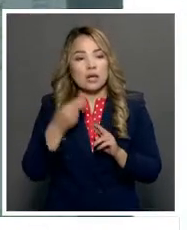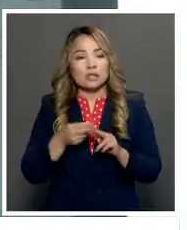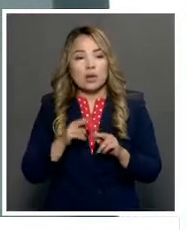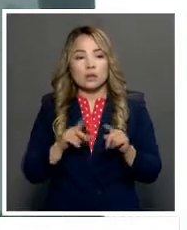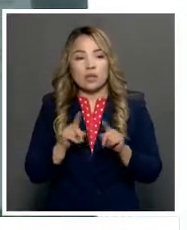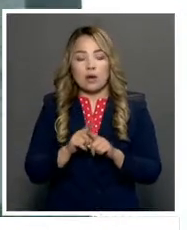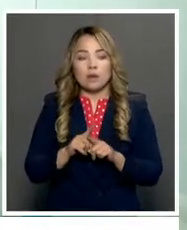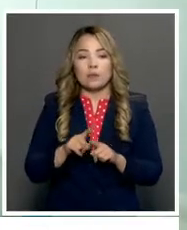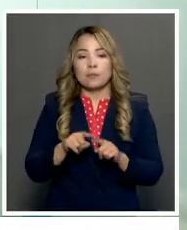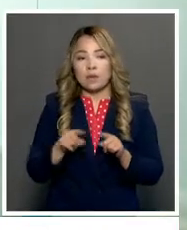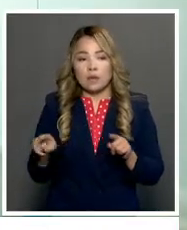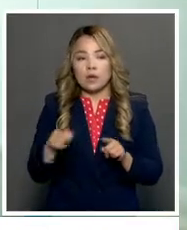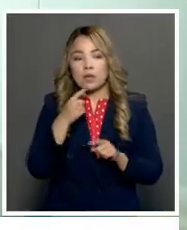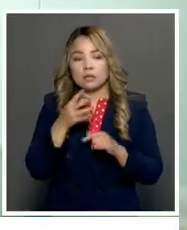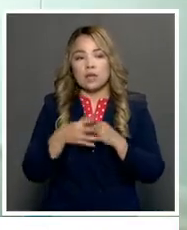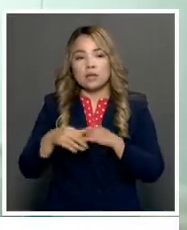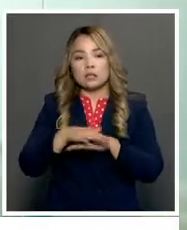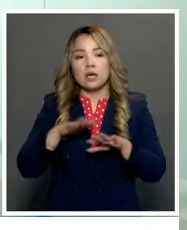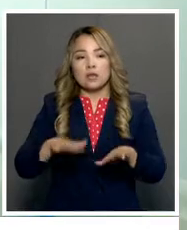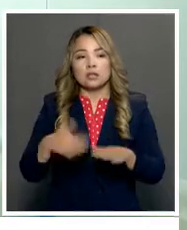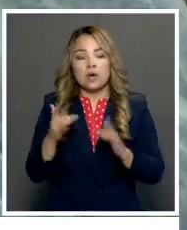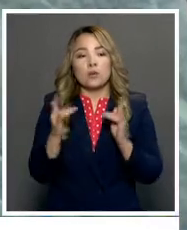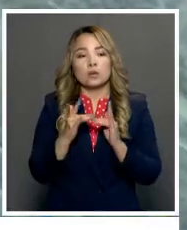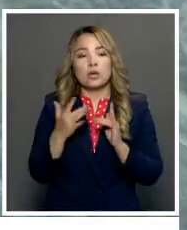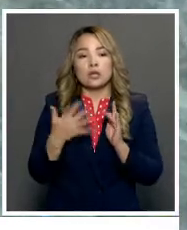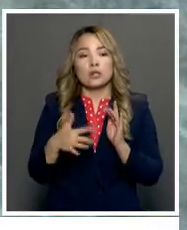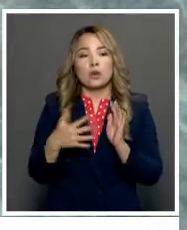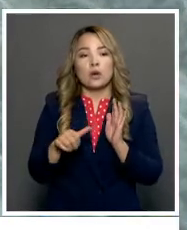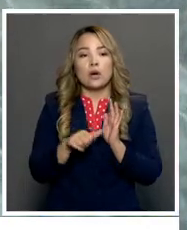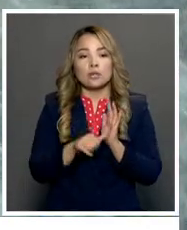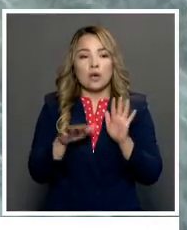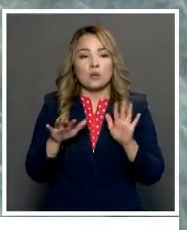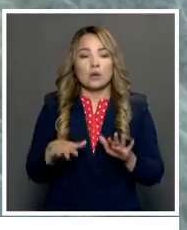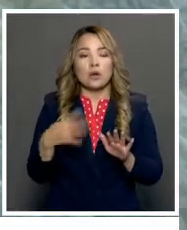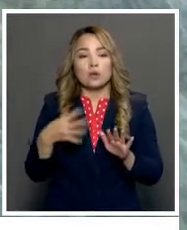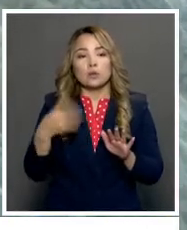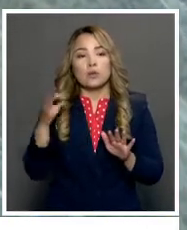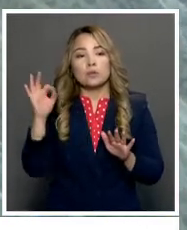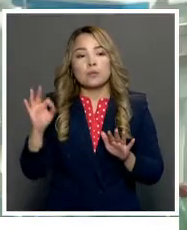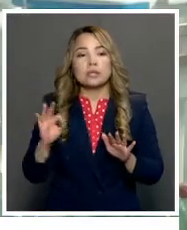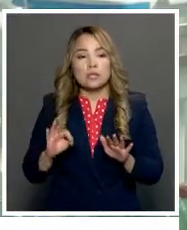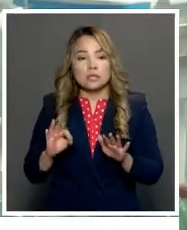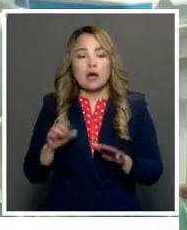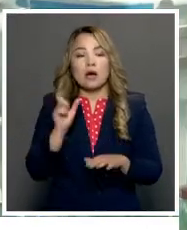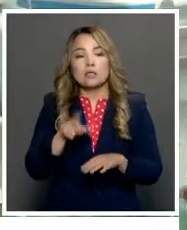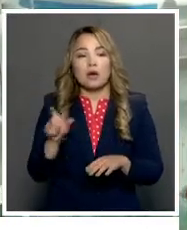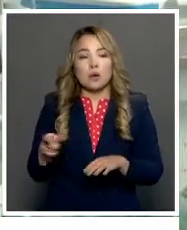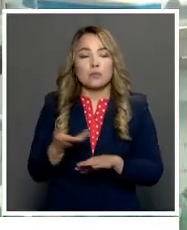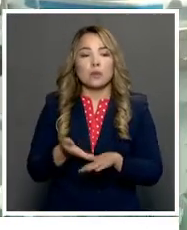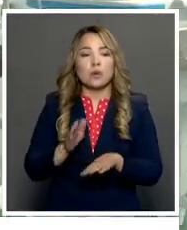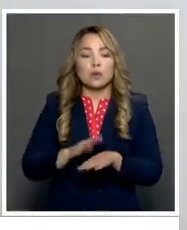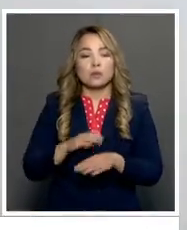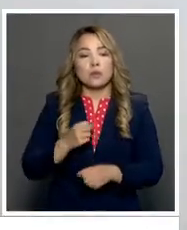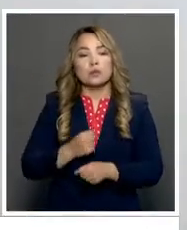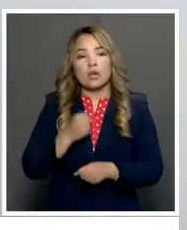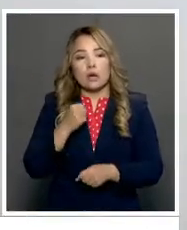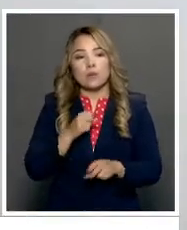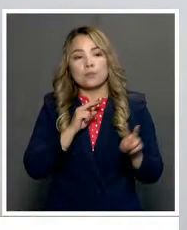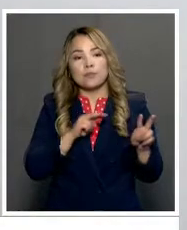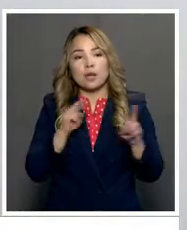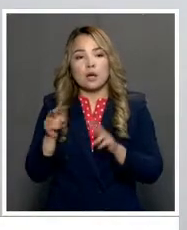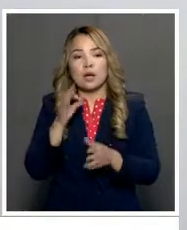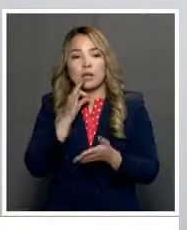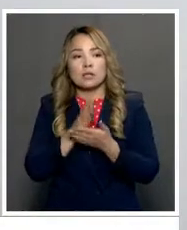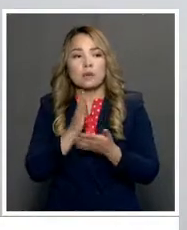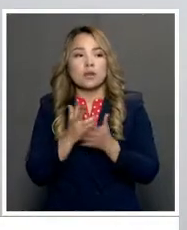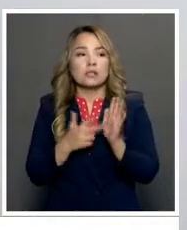бойынша инфекциялық төсек орынның 56%-ында, реанимациядағы орындардың 44%-ында науқастар жатыр. Жағдай қатаң бақылауда. Осы ретте министр